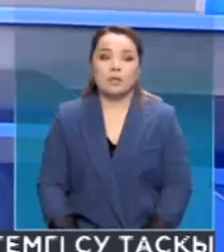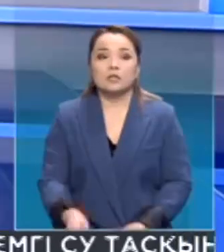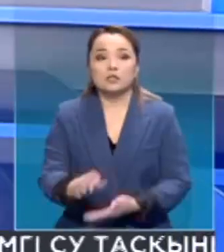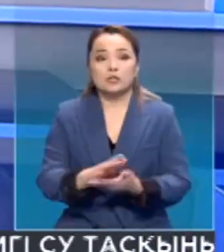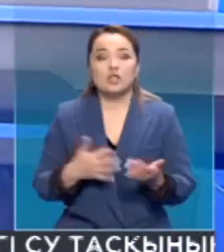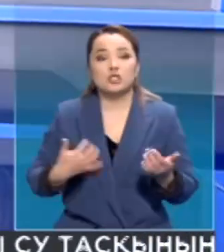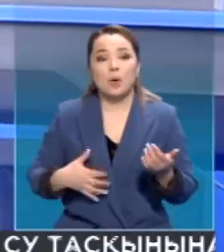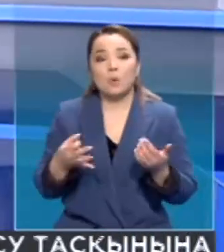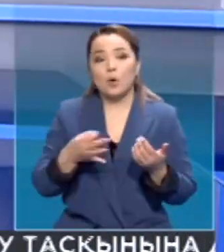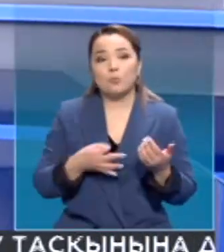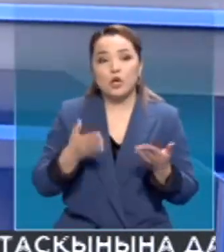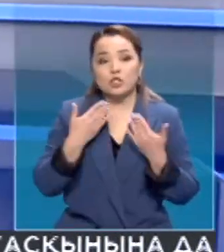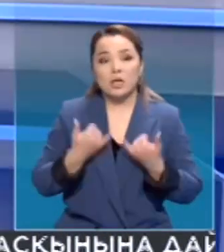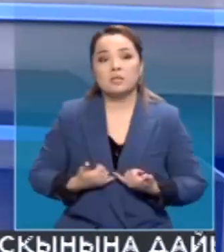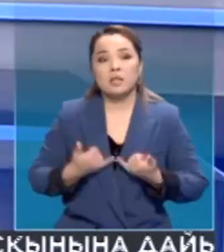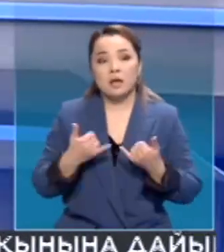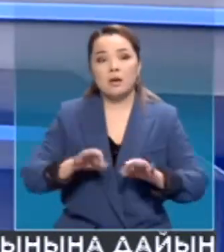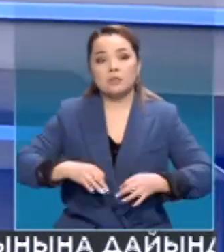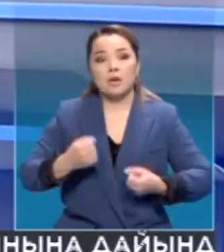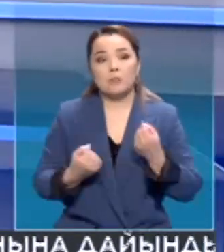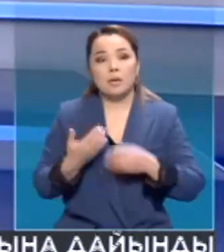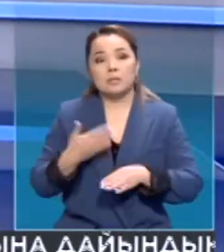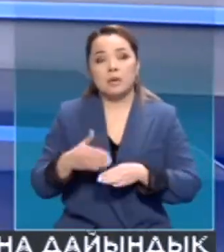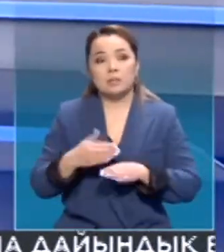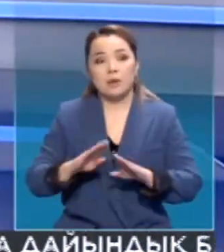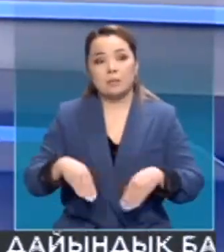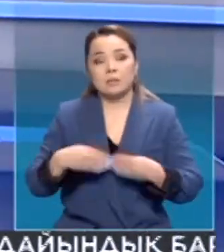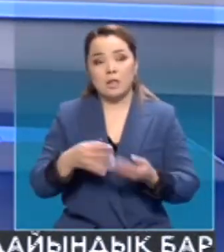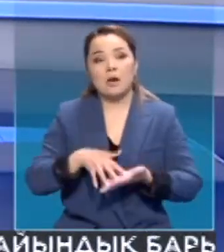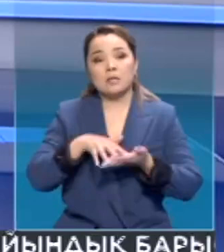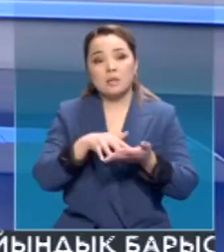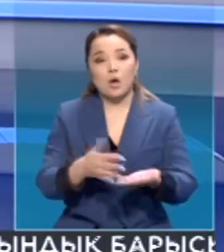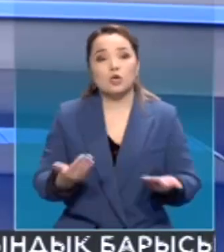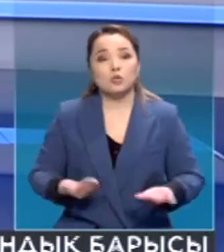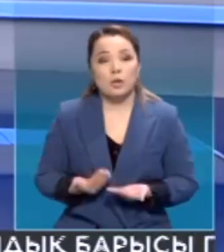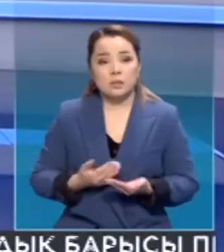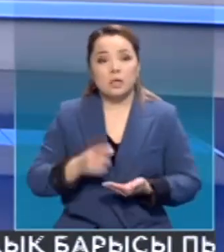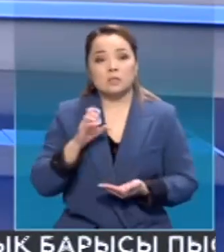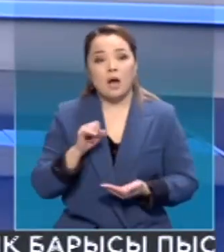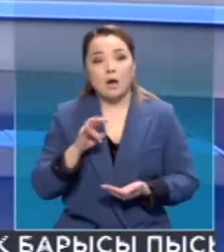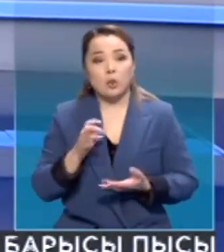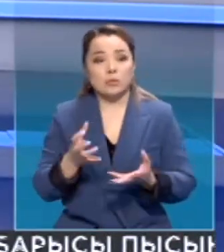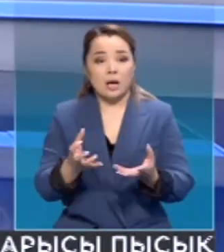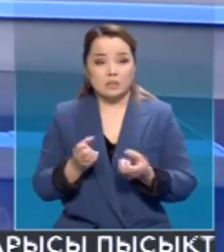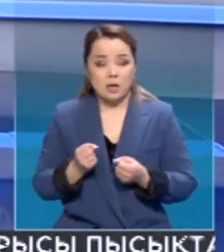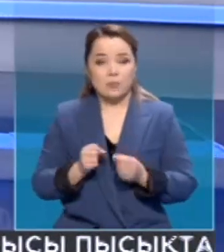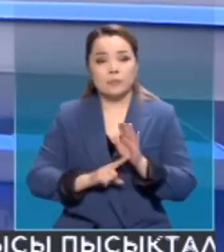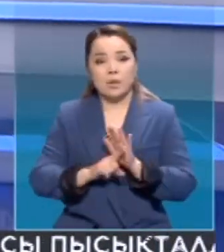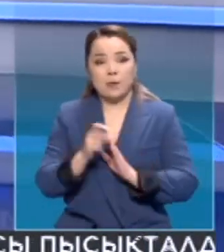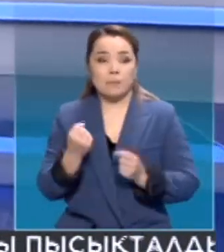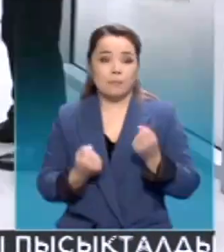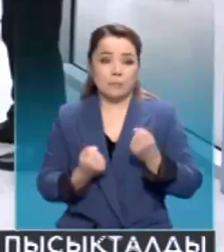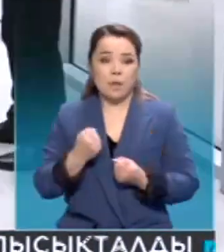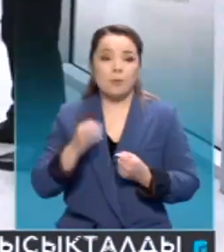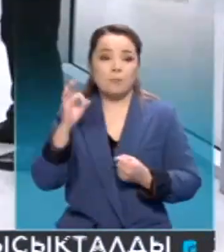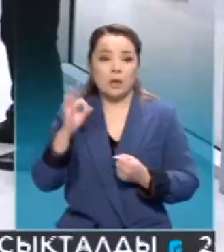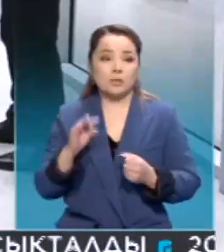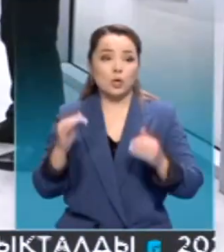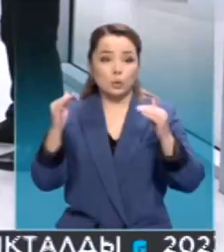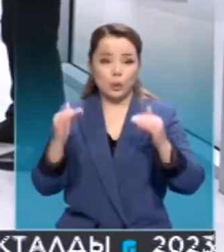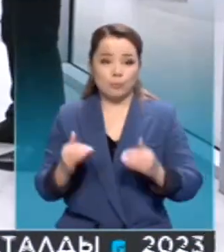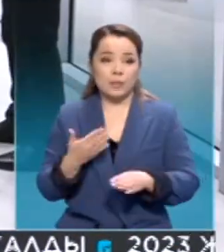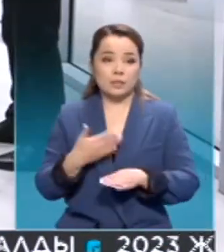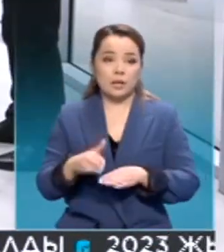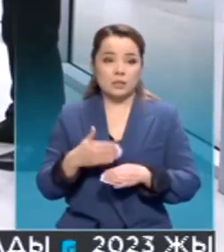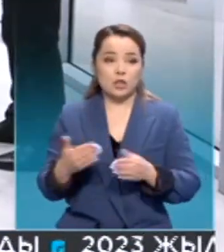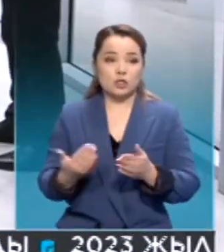Жалғастырамыз. Жамбыл облысында жеңілдетілген автонесиеге өтінім жіберген тұрғындар салоннан көлігін ала бастады. Пайызы төмен несие арқылы